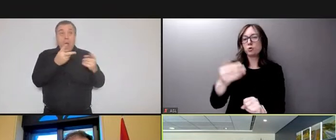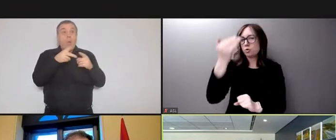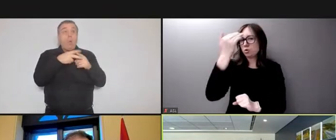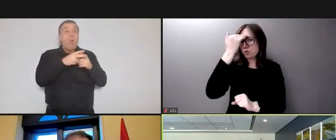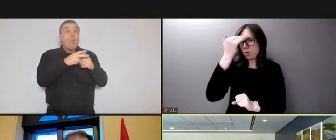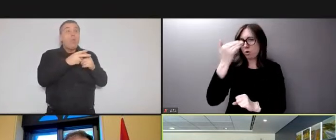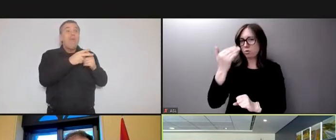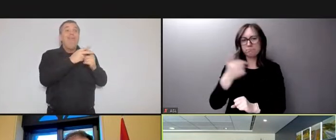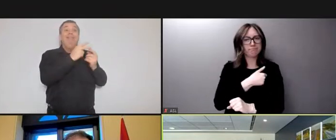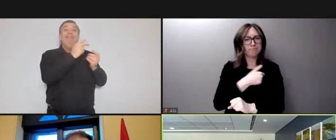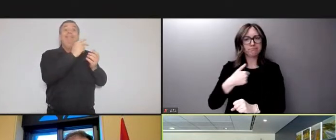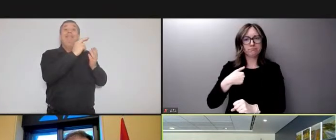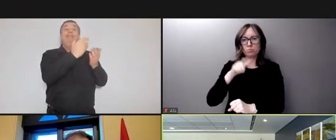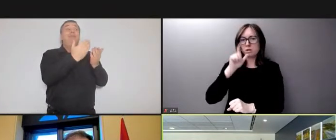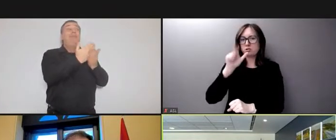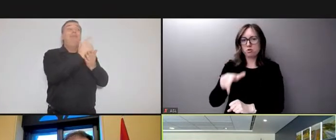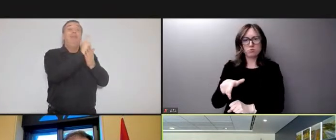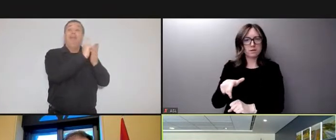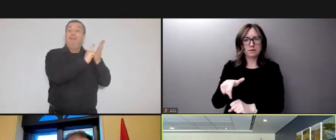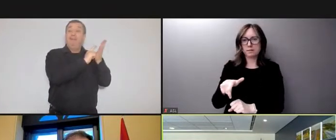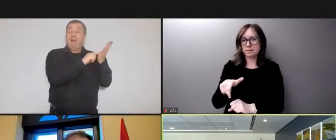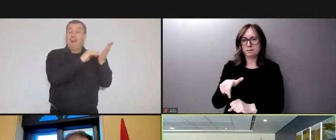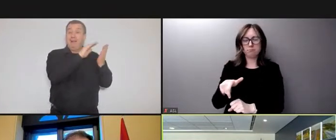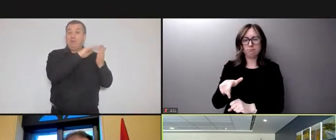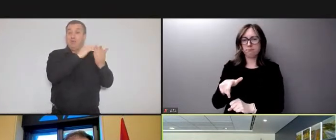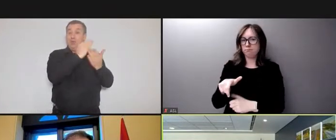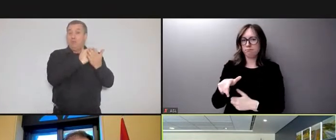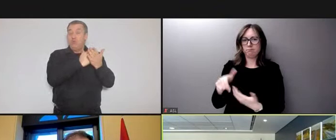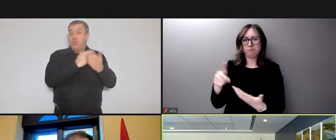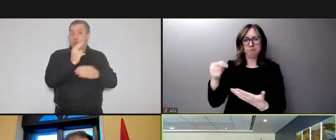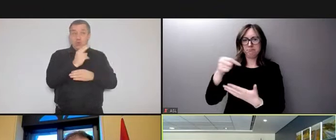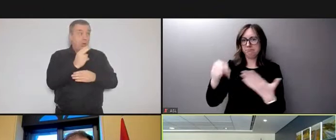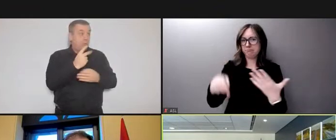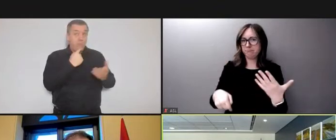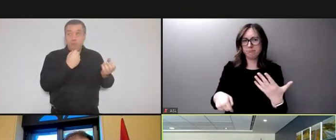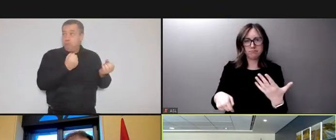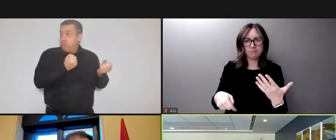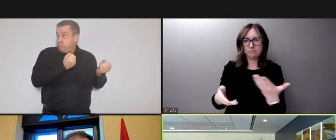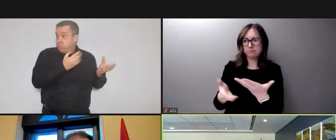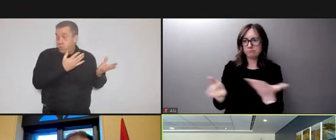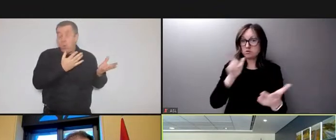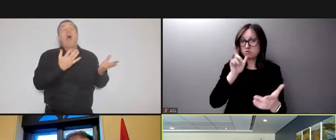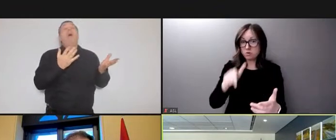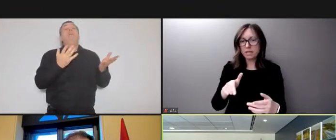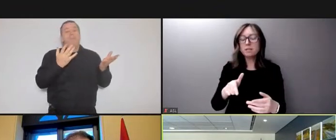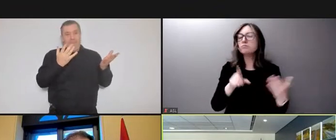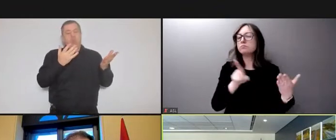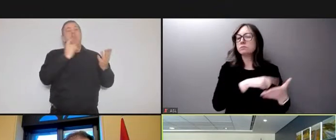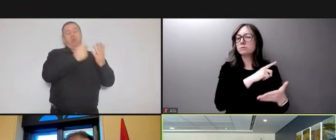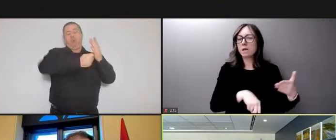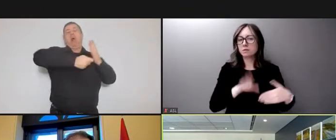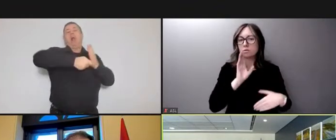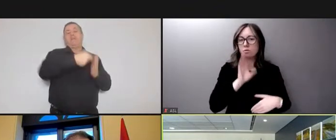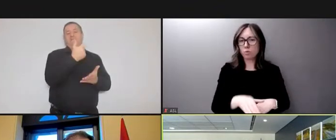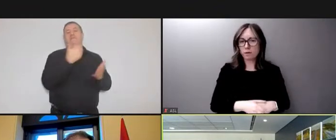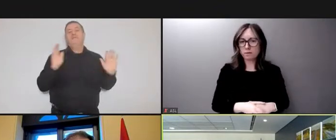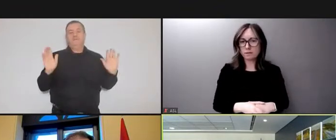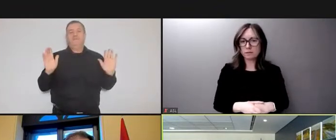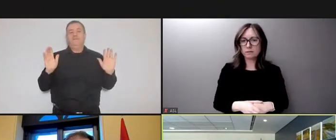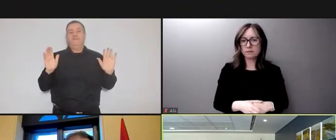identifiés dans la loi sur les mesures d'urgence, on peut enlever l'état.